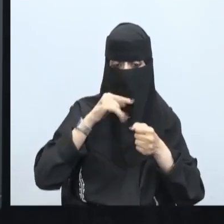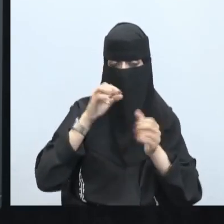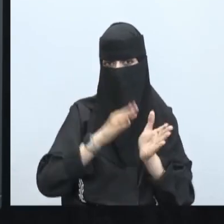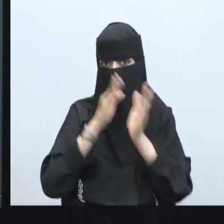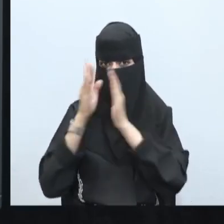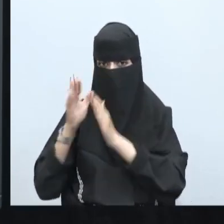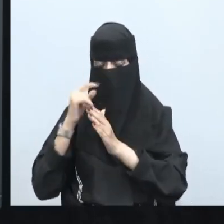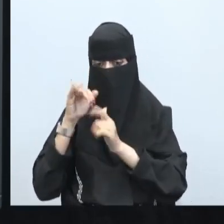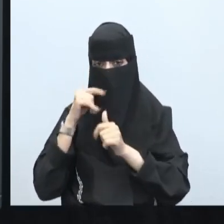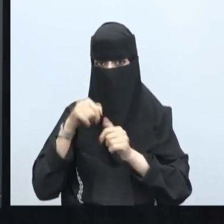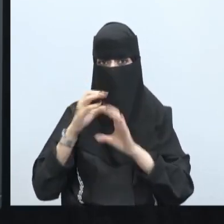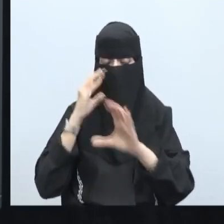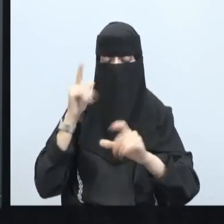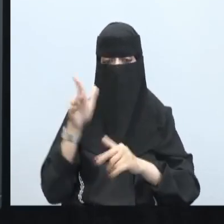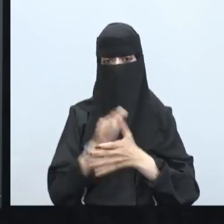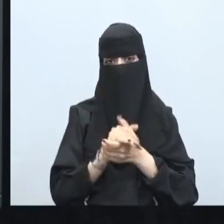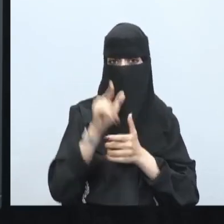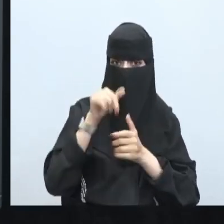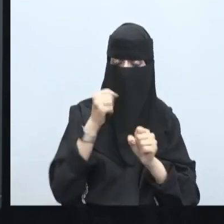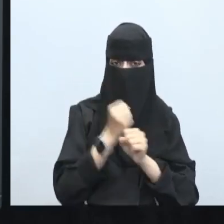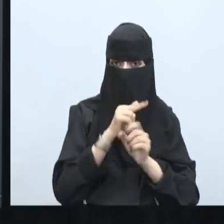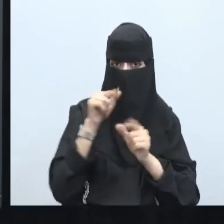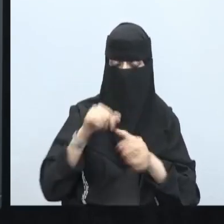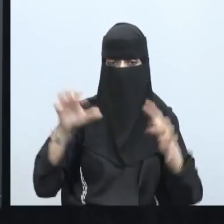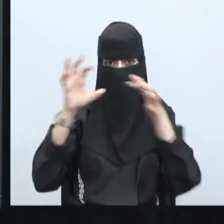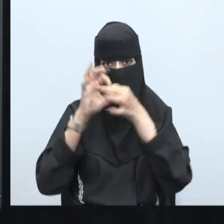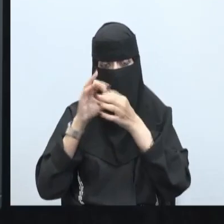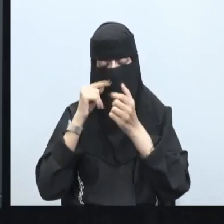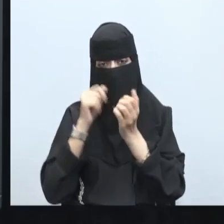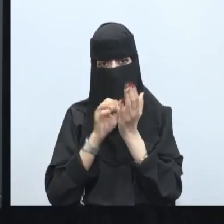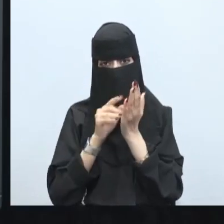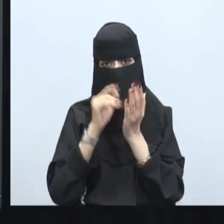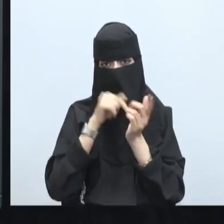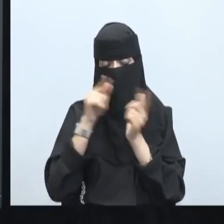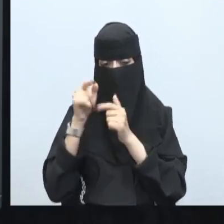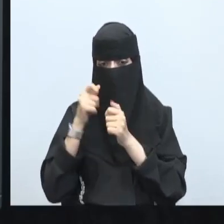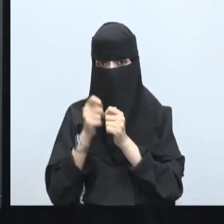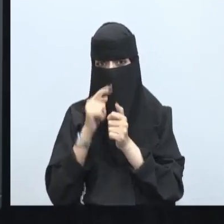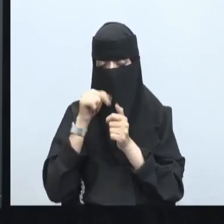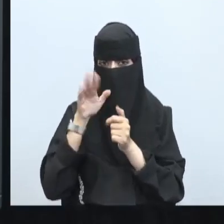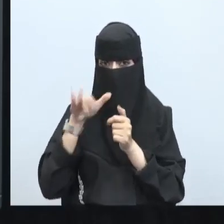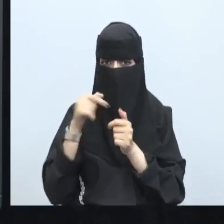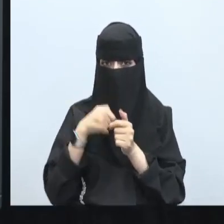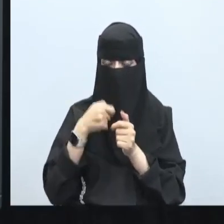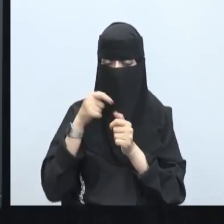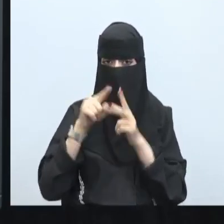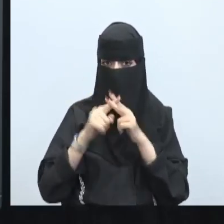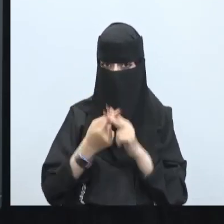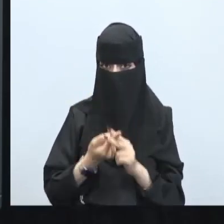او حتى شاحنات لديها تطبيقات ربطت سائق الشاح الشاحنات بالمصانع